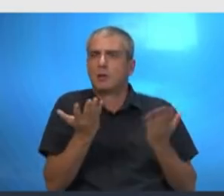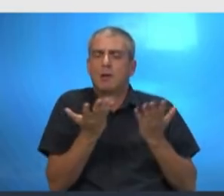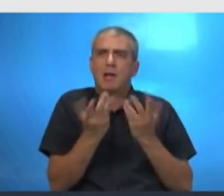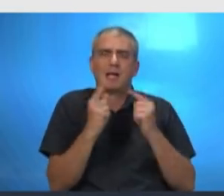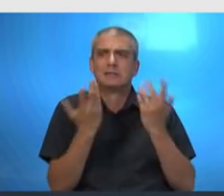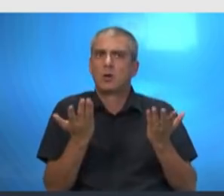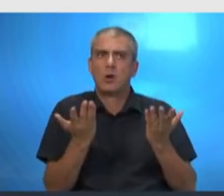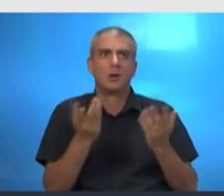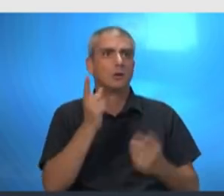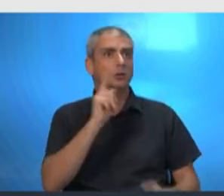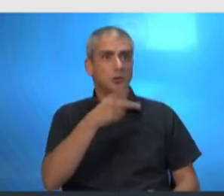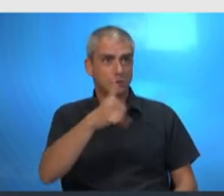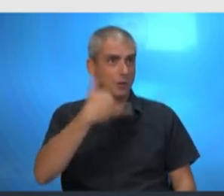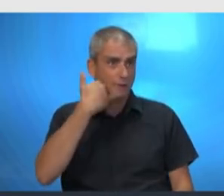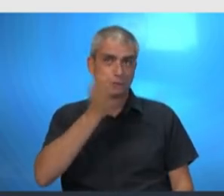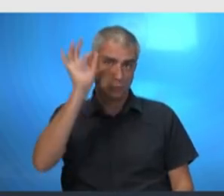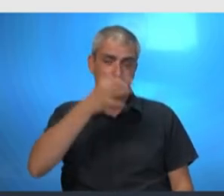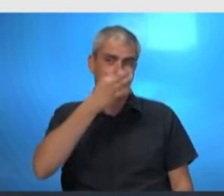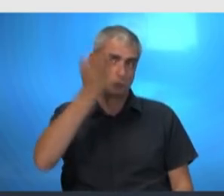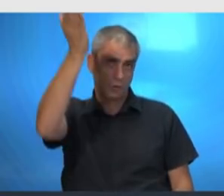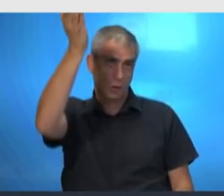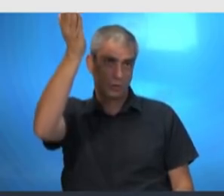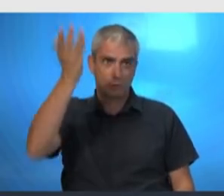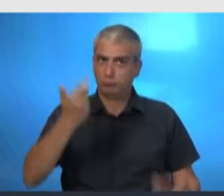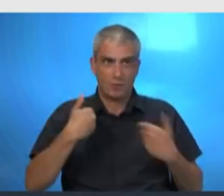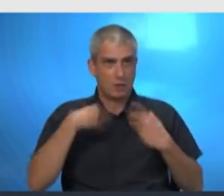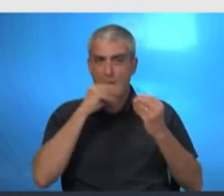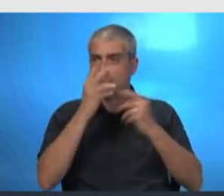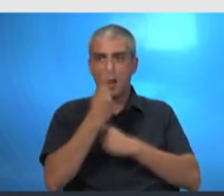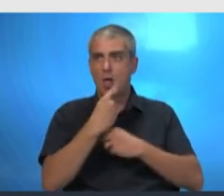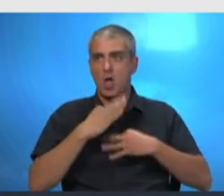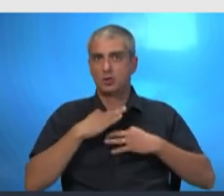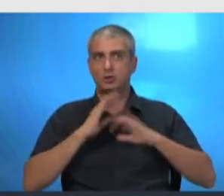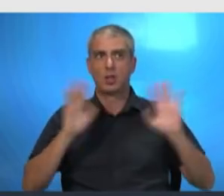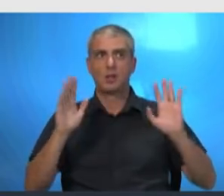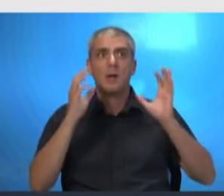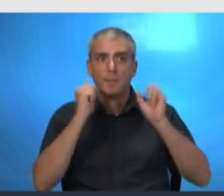יש לך יש את הטלפון שלו, אני לא מדבר על הטלפון שלי.